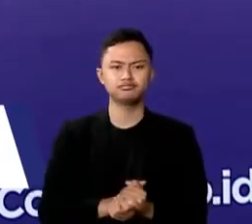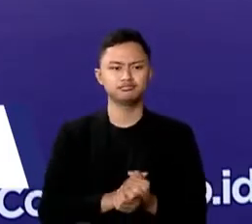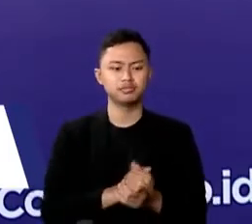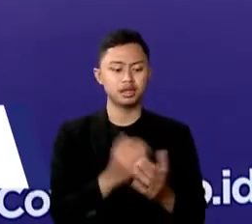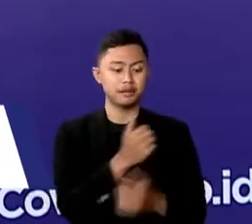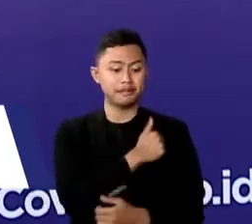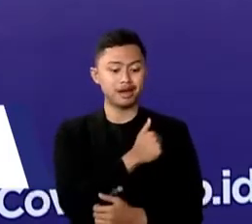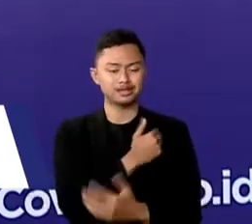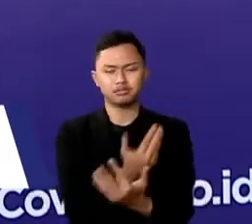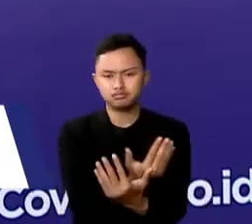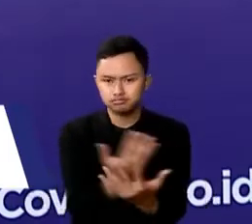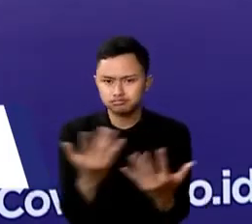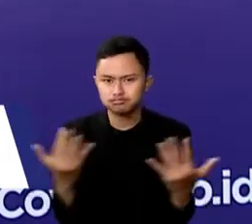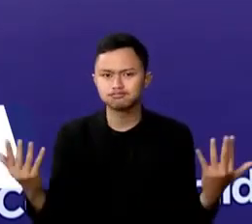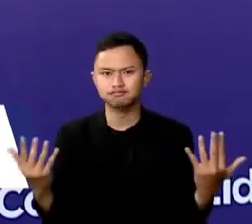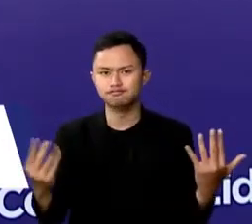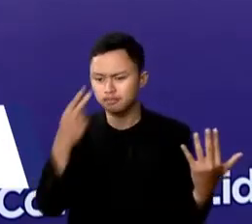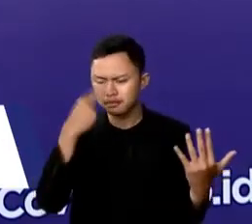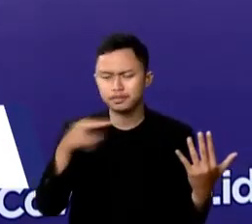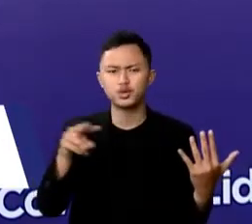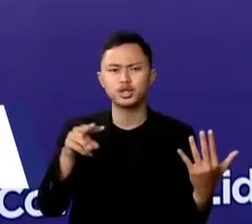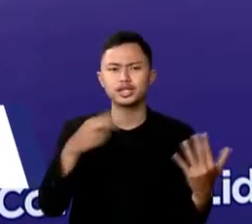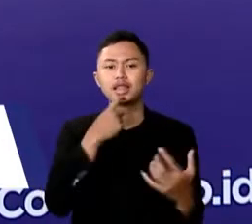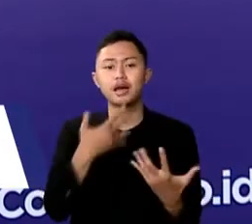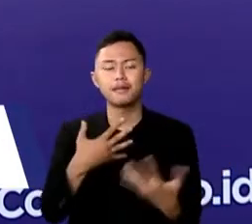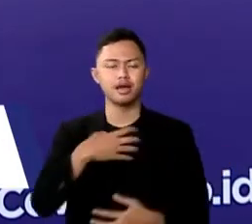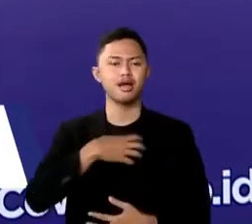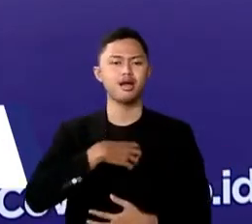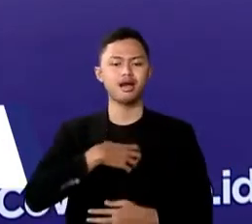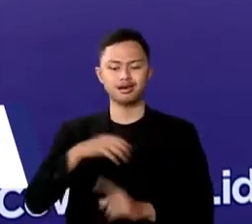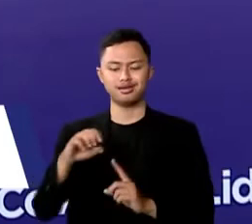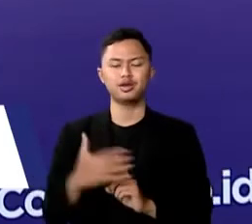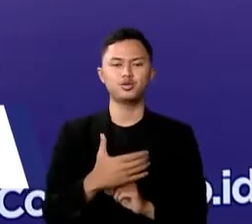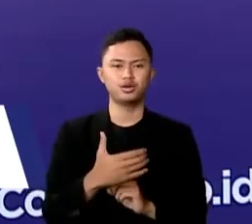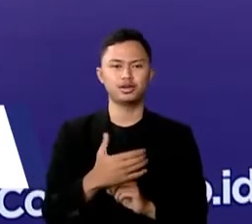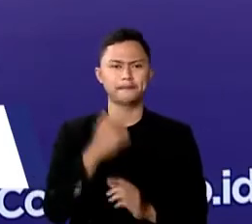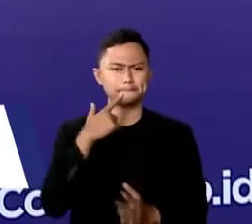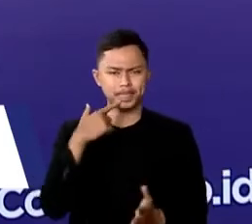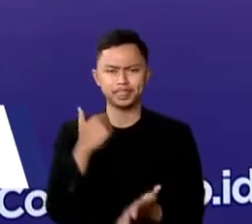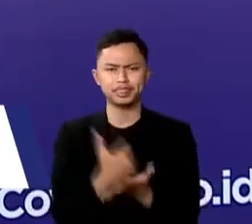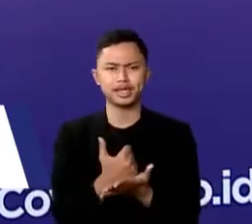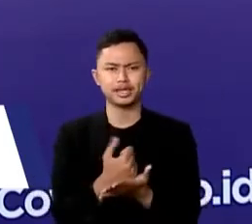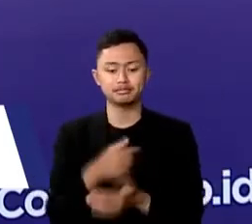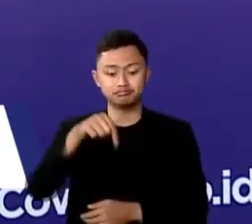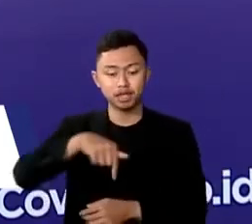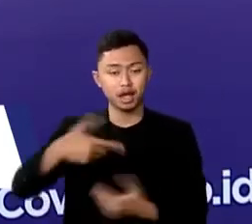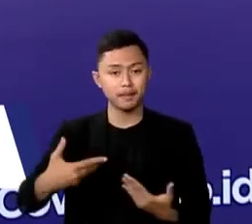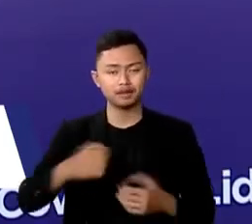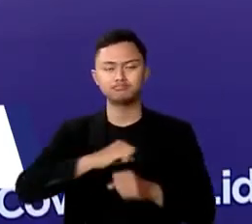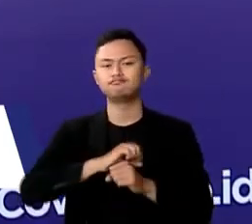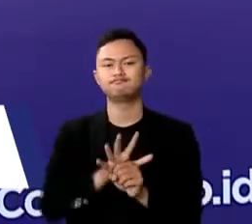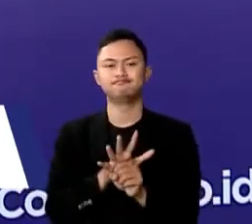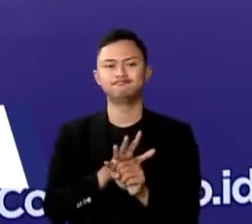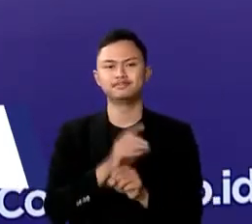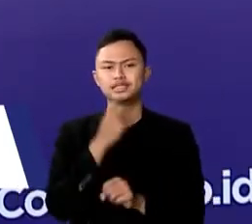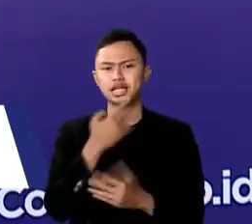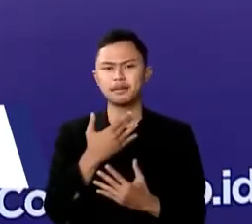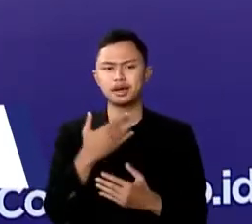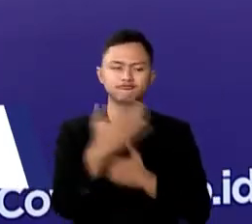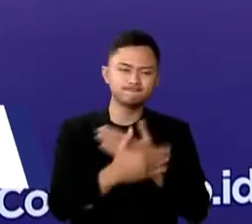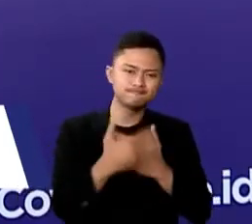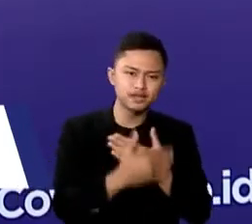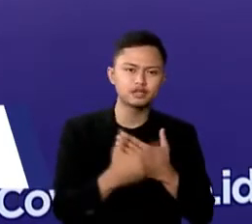seluruh elemen bangsa pada pemenuhan hak dan perlindungan anak sangatlah penting terutama di tengah pandemi ini tidak hanya soal